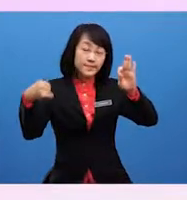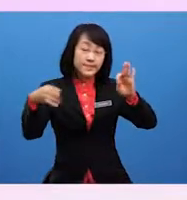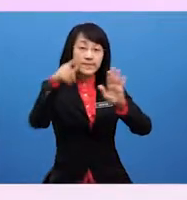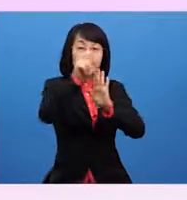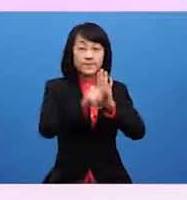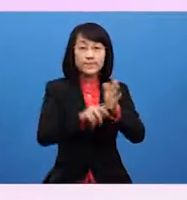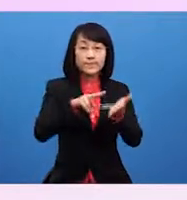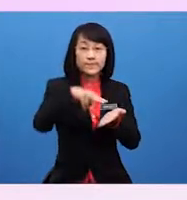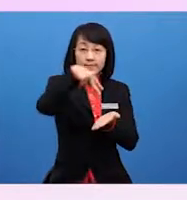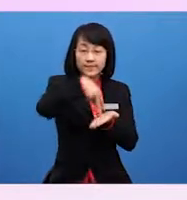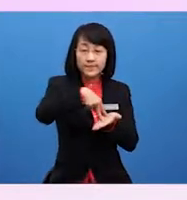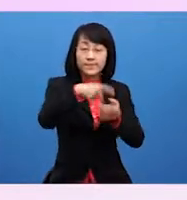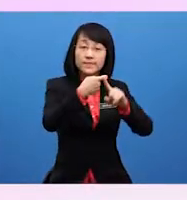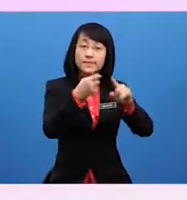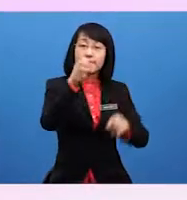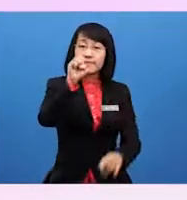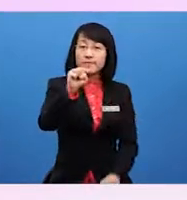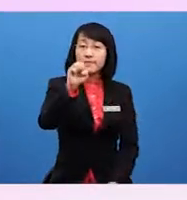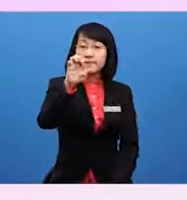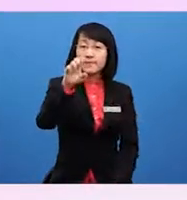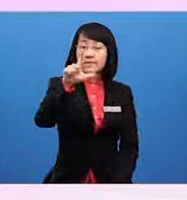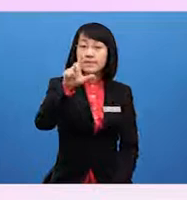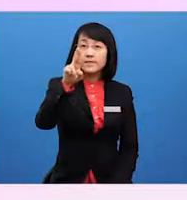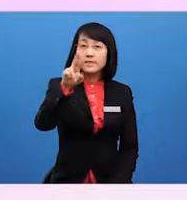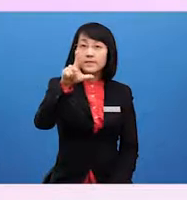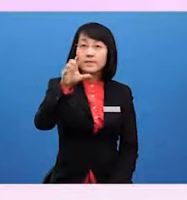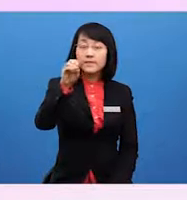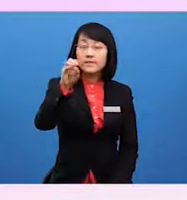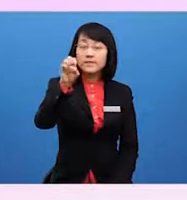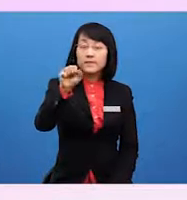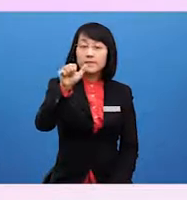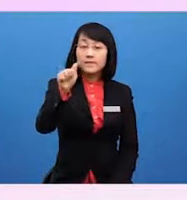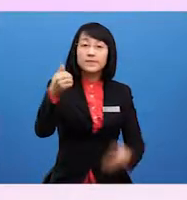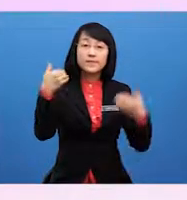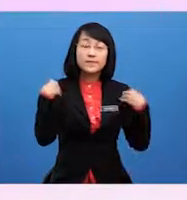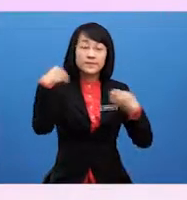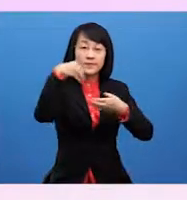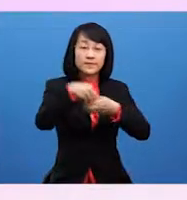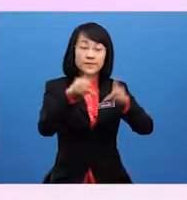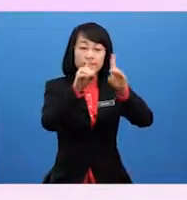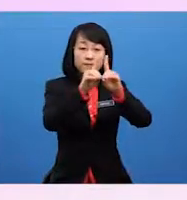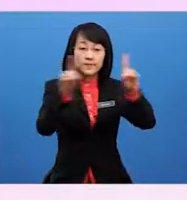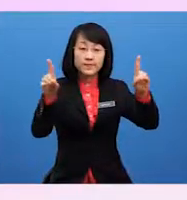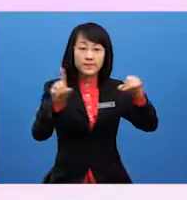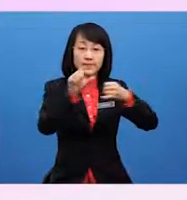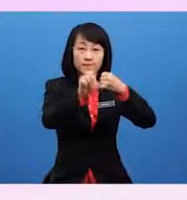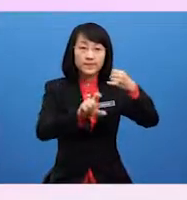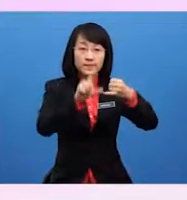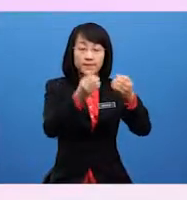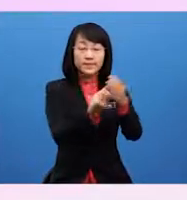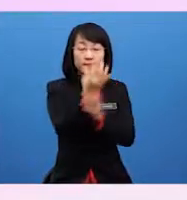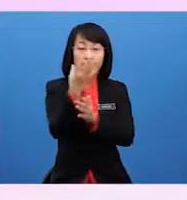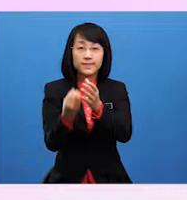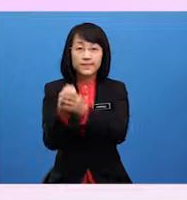daripada selulosa yang terdapat di dalam dinding sel tumbuhan. Pelawas sangat penting